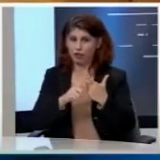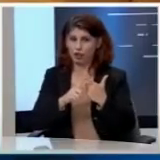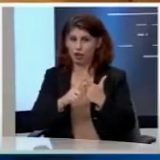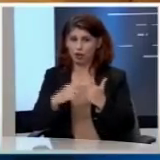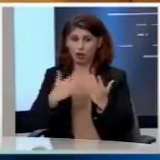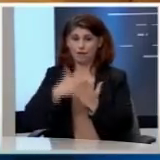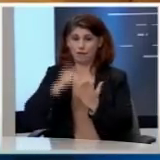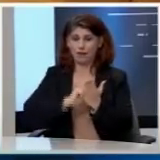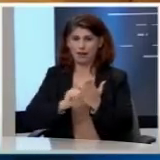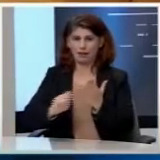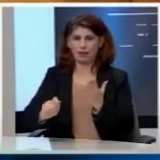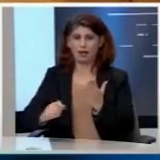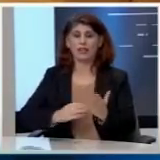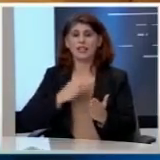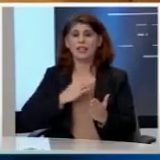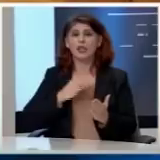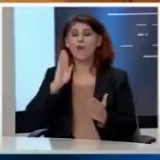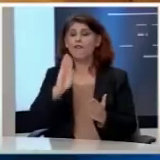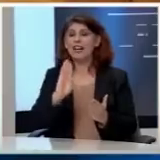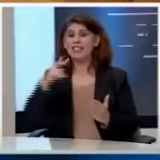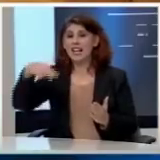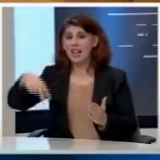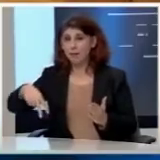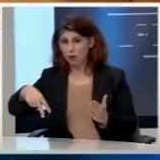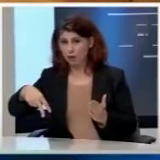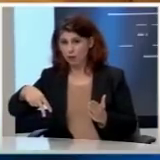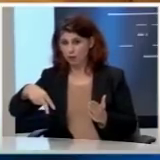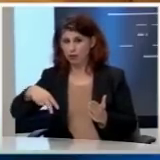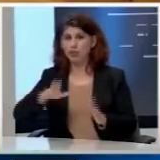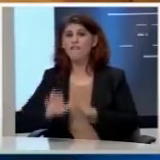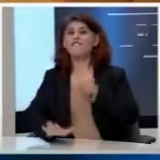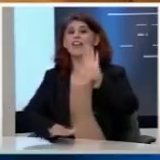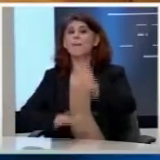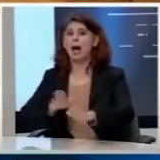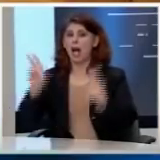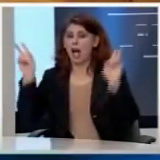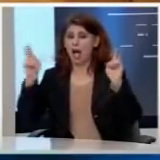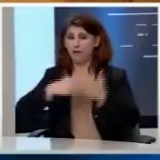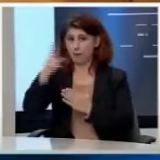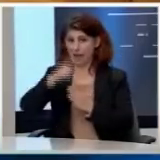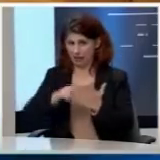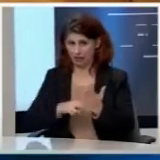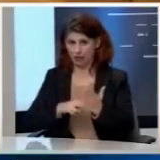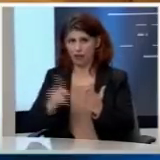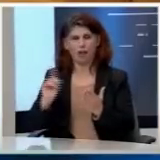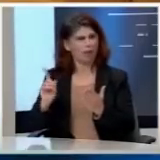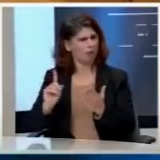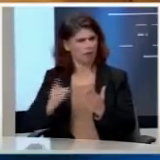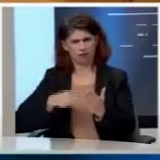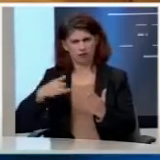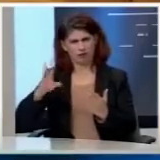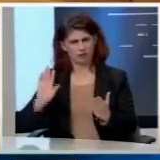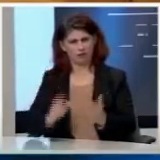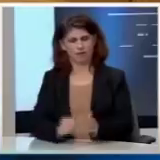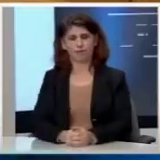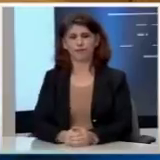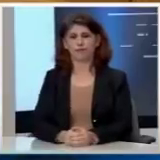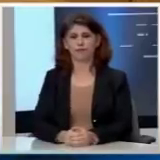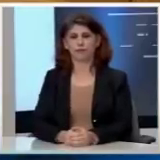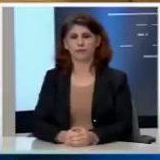κύριο Βασίλη Λαμπρόπουλο, από τον κύριο Βασίλη Λαμπρόπουλο είναι το δεύτερο δημοσίευμα στο Βήμα. Καταλαβαίνετε ότι δεν είναι ΣΥΡΙΖΑ το Βήμα. Λέει ο